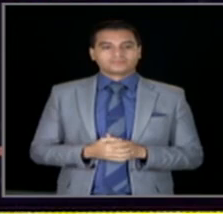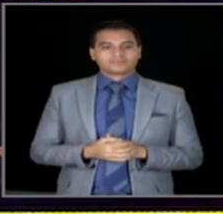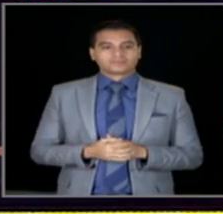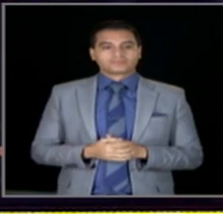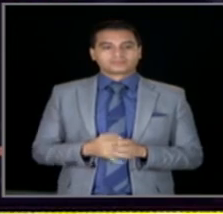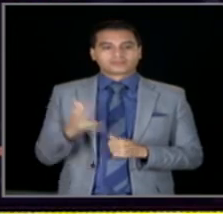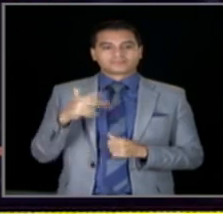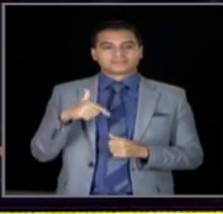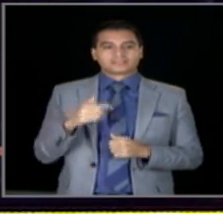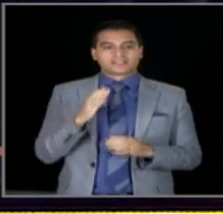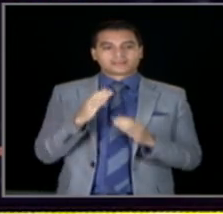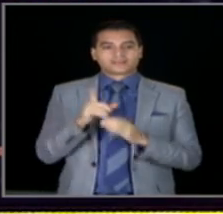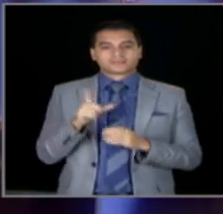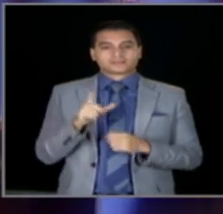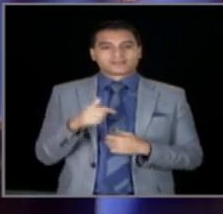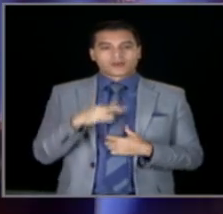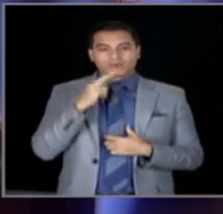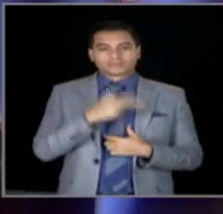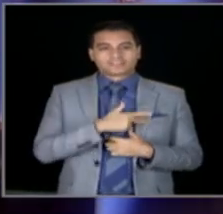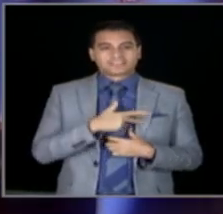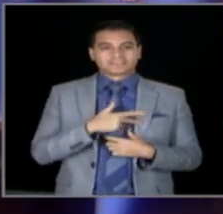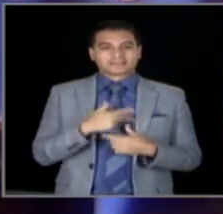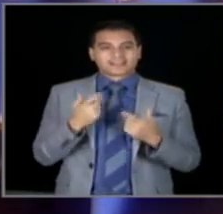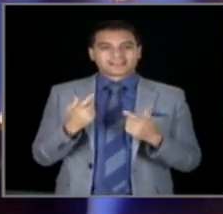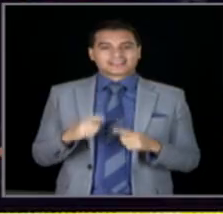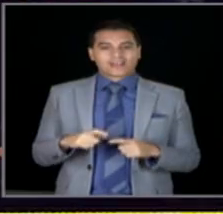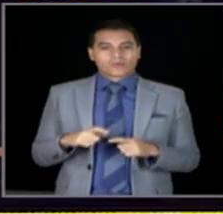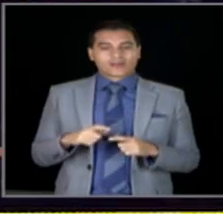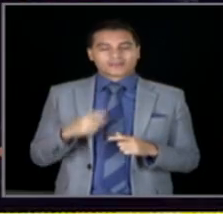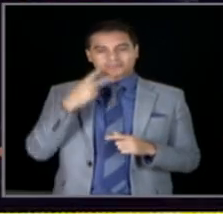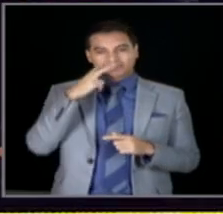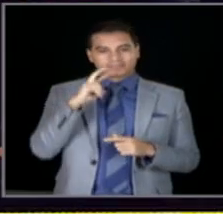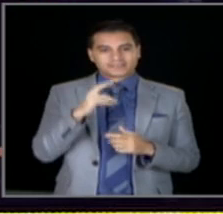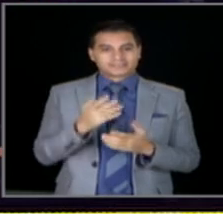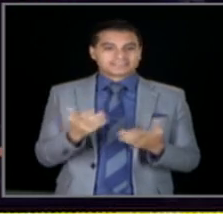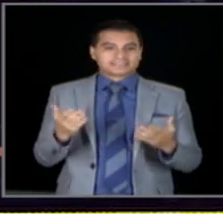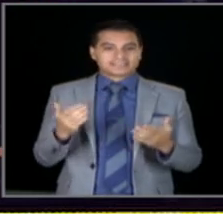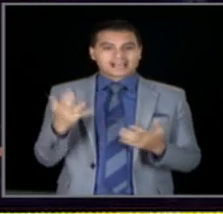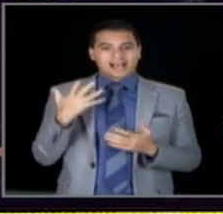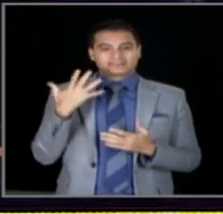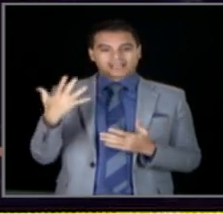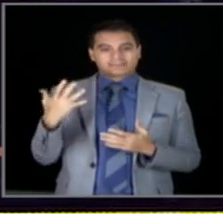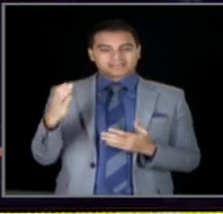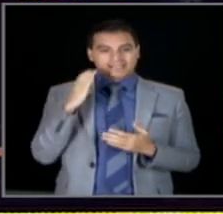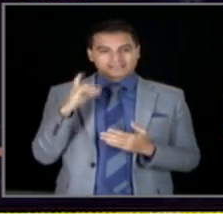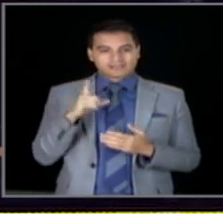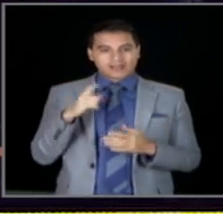أنا 6 إجابات صح. أنا قلت اسم الدولة الآسيوية قبل ما أسمع اسم الجزيرة. طيب 5 إجابات